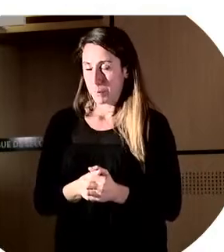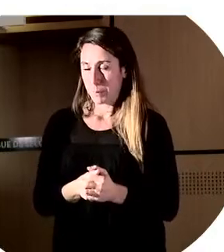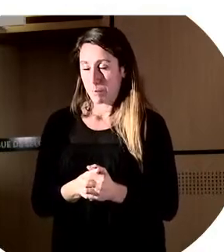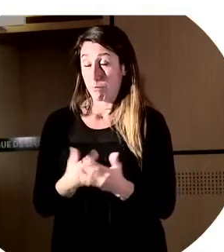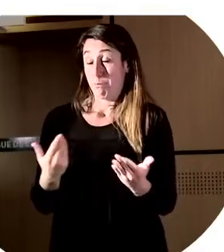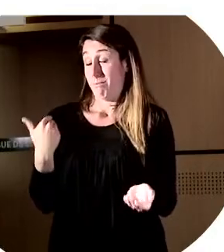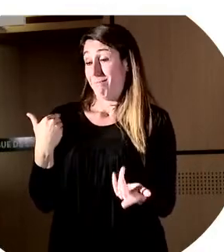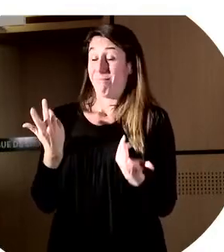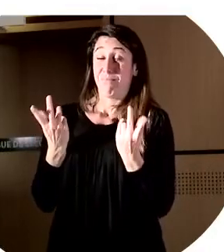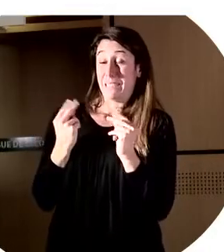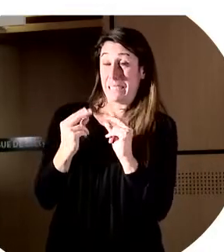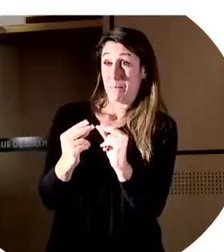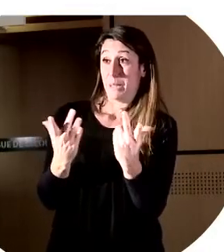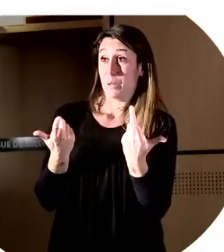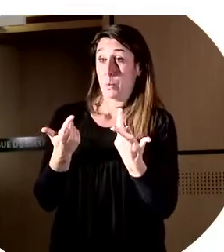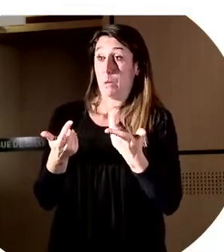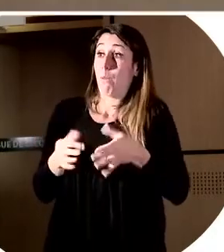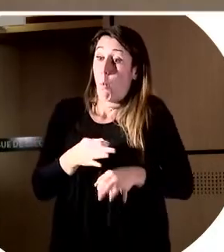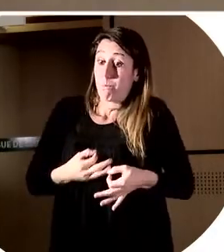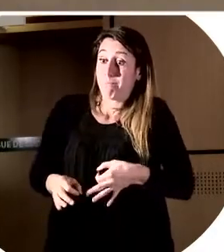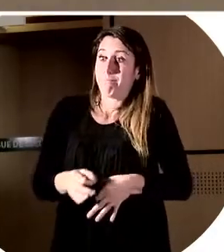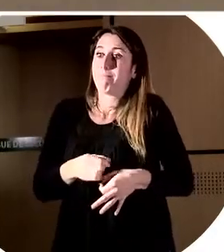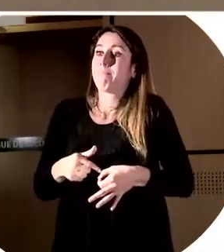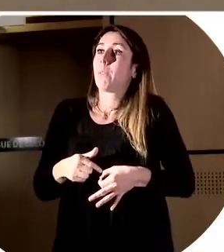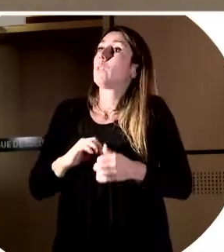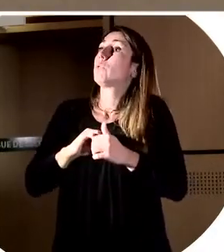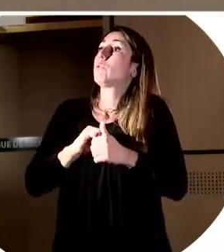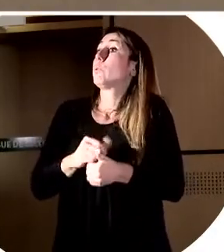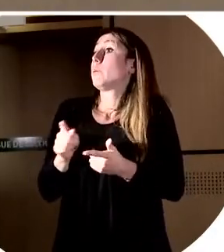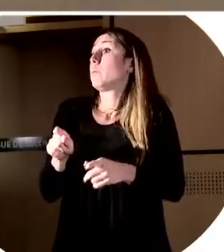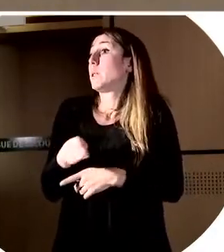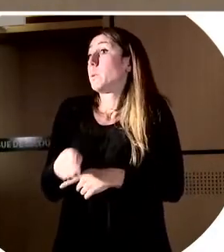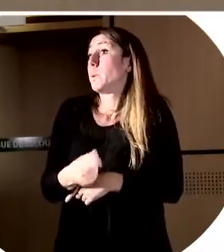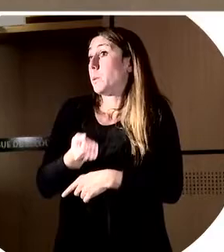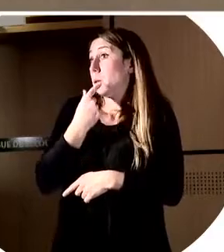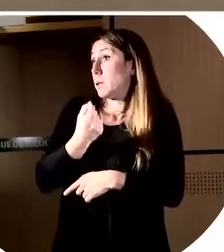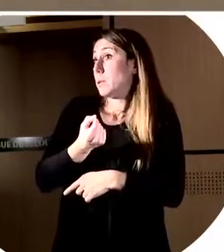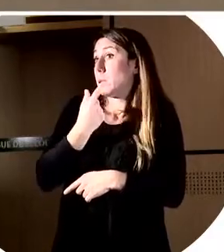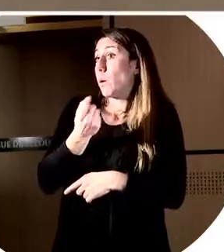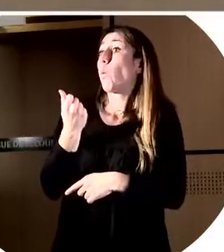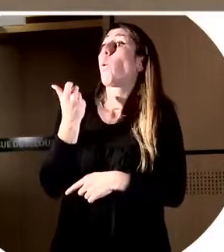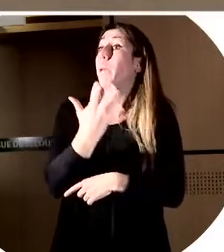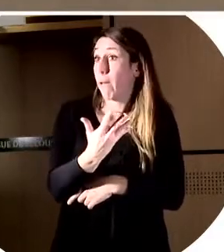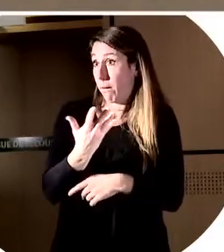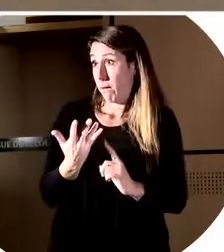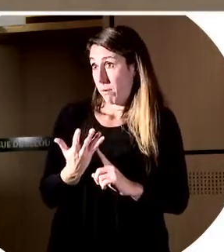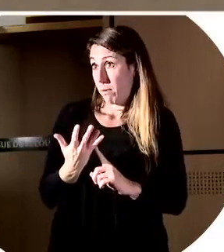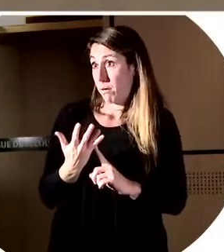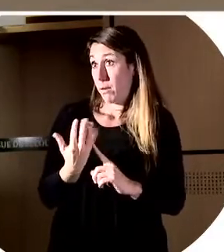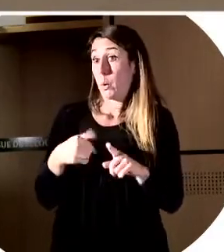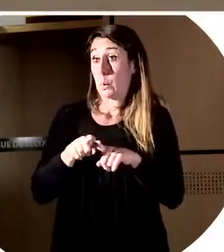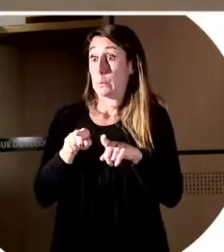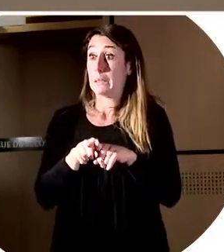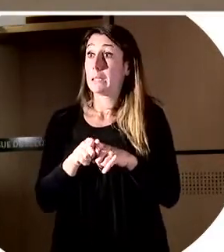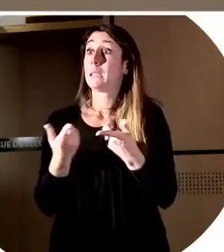que cette concentration dépendait du protocole d'administration, de la dose de médicament et finalement de la